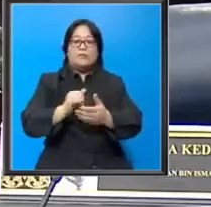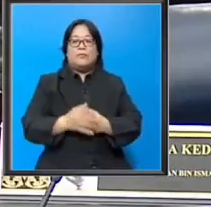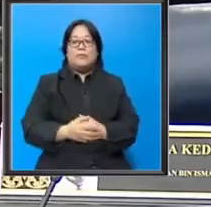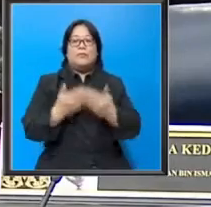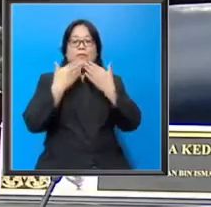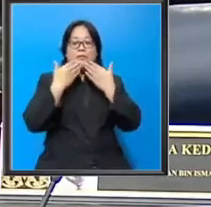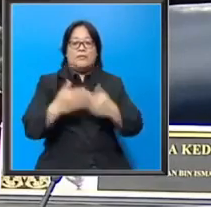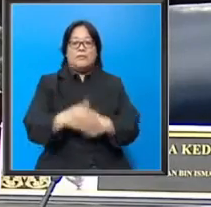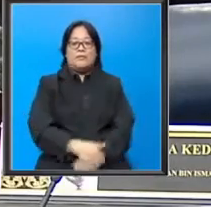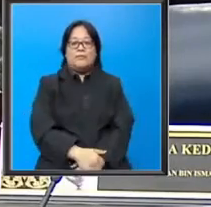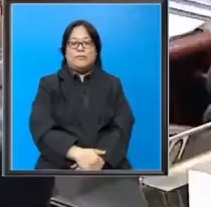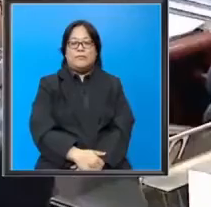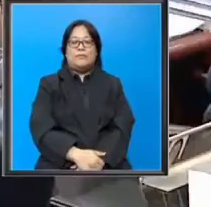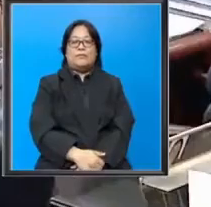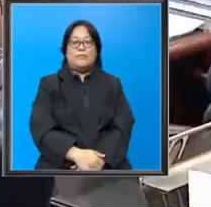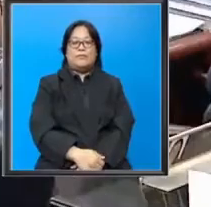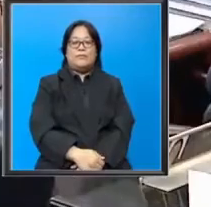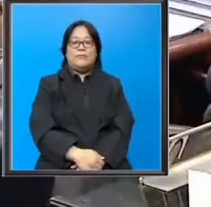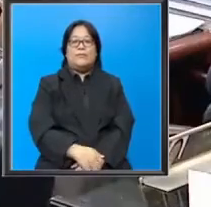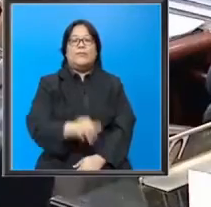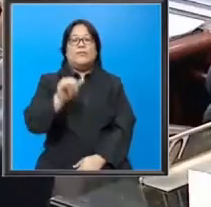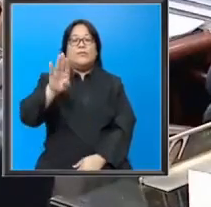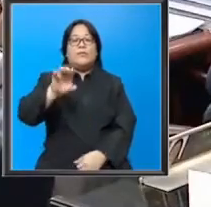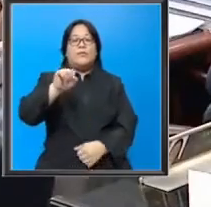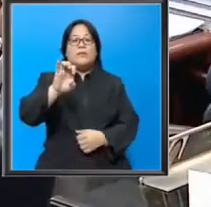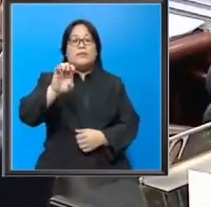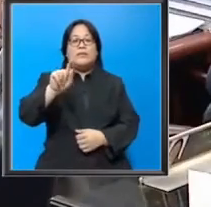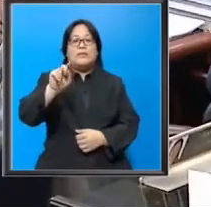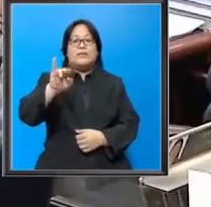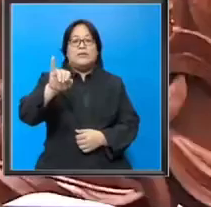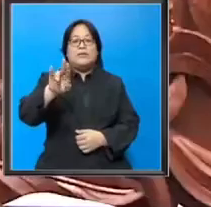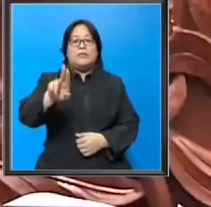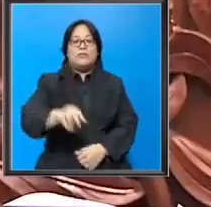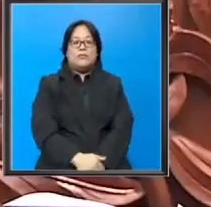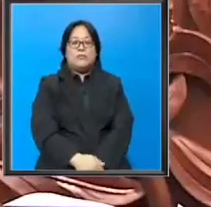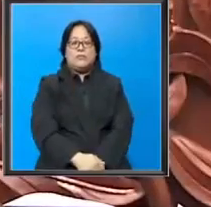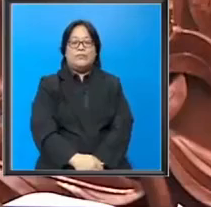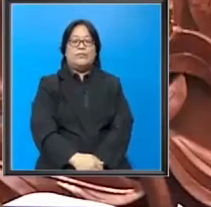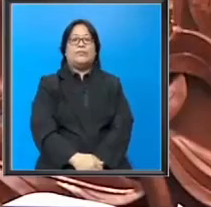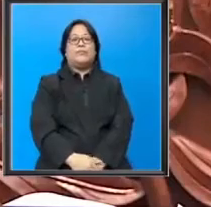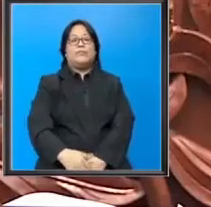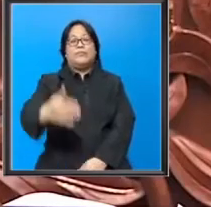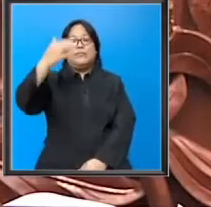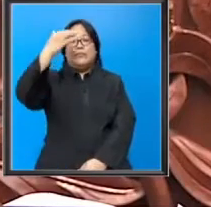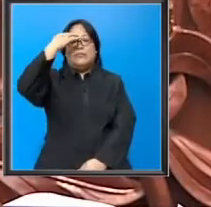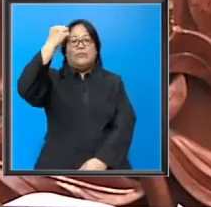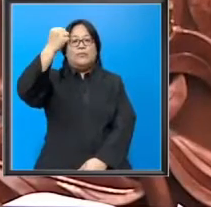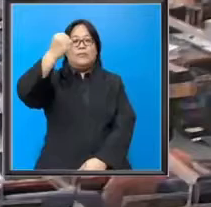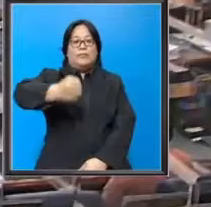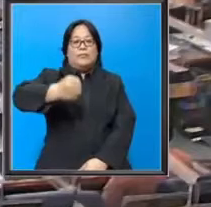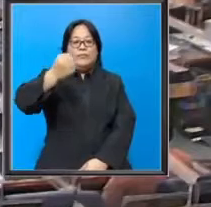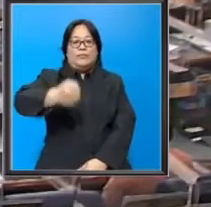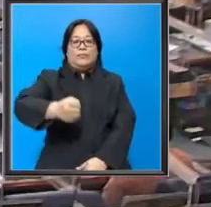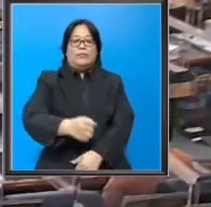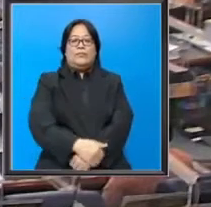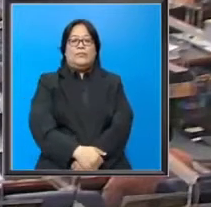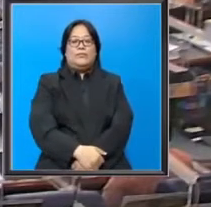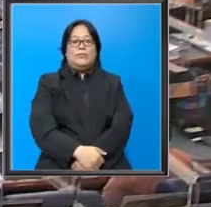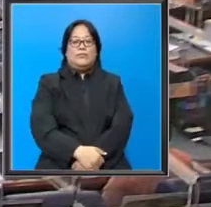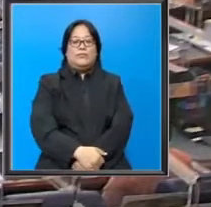ajaran mereka sekian terima kasih yang memasuki salamualaikum warahmatullahi